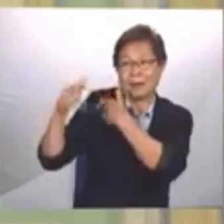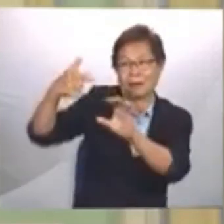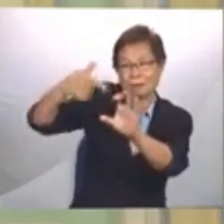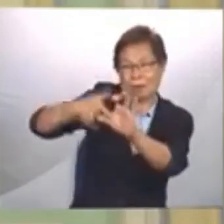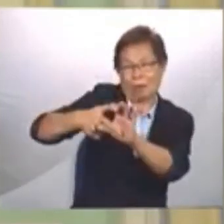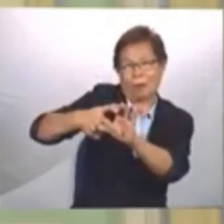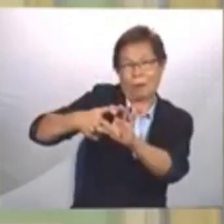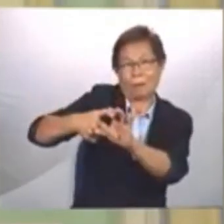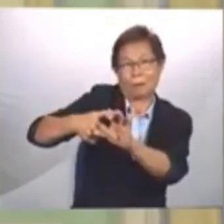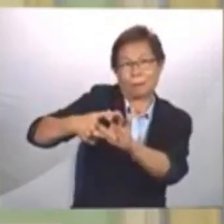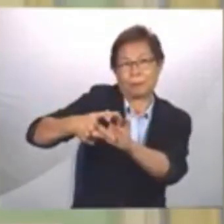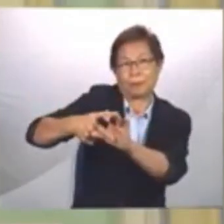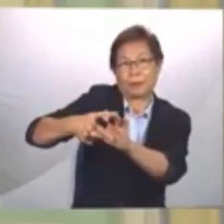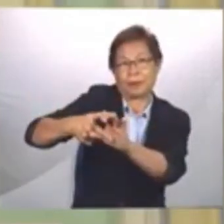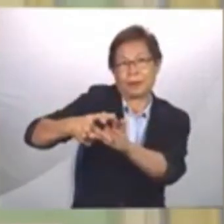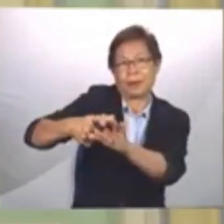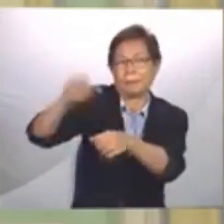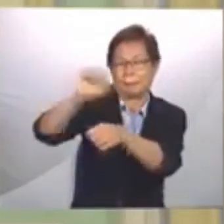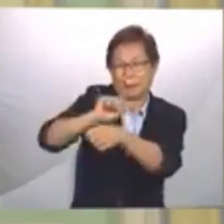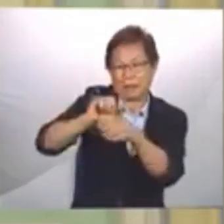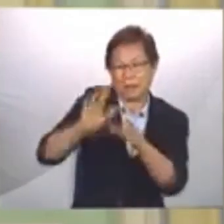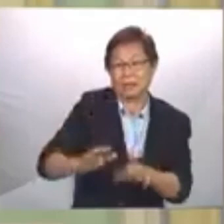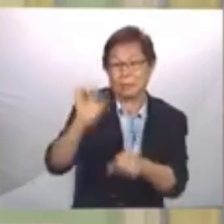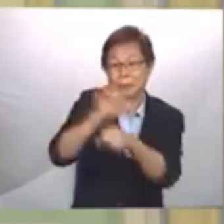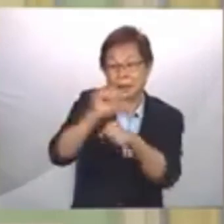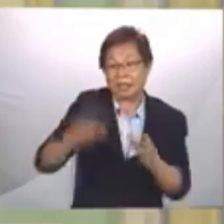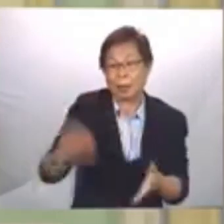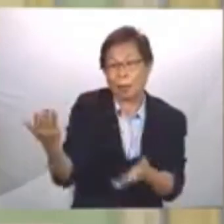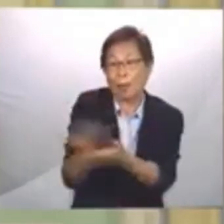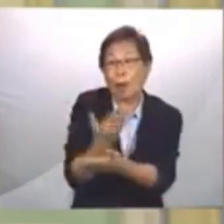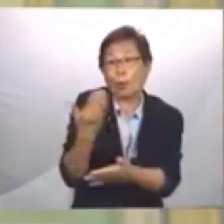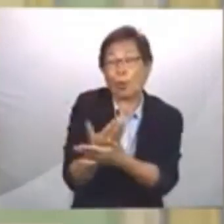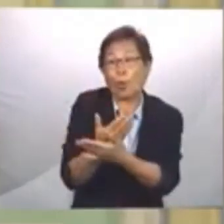employ pekerja yang baru untuk